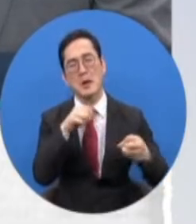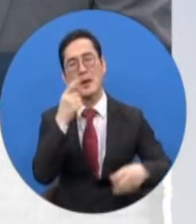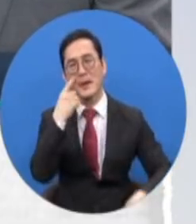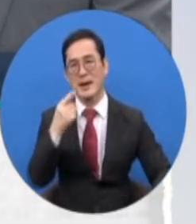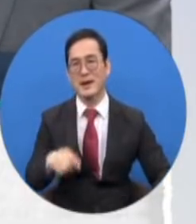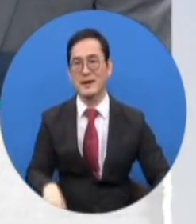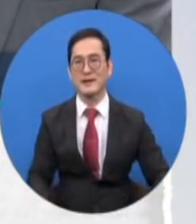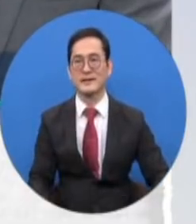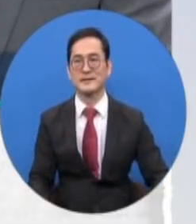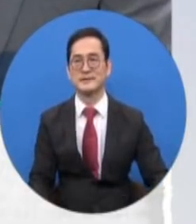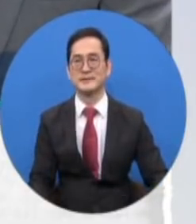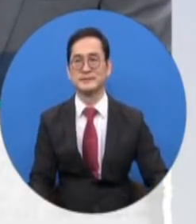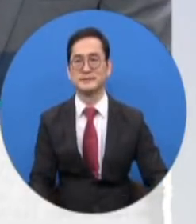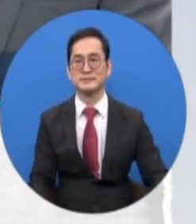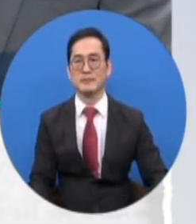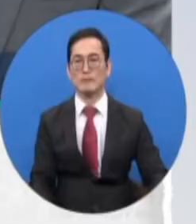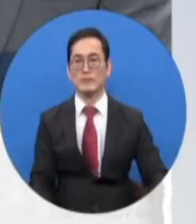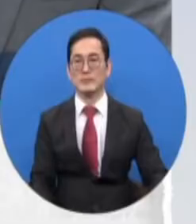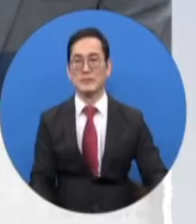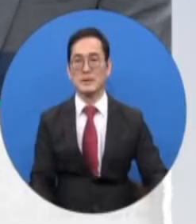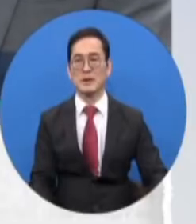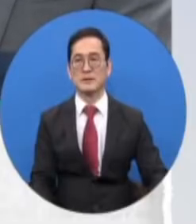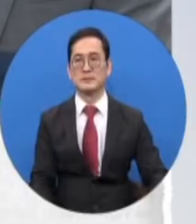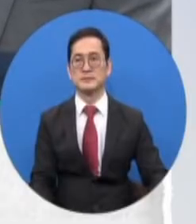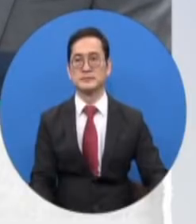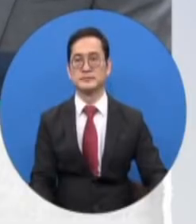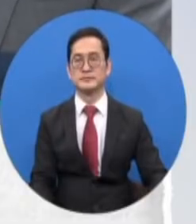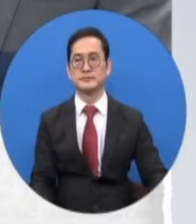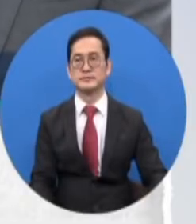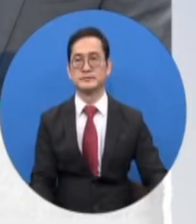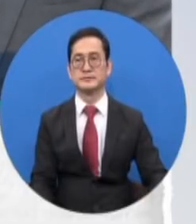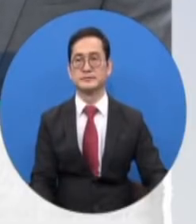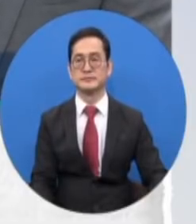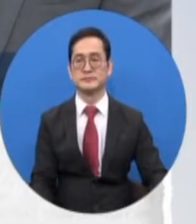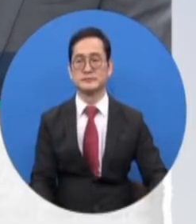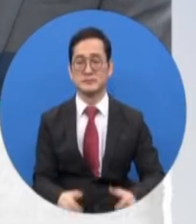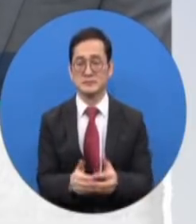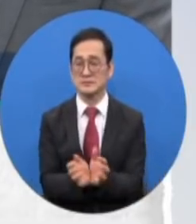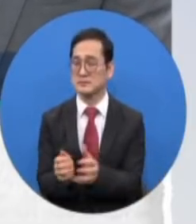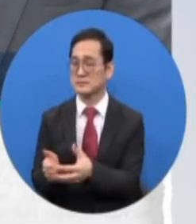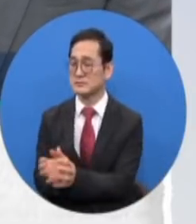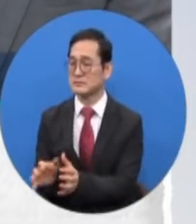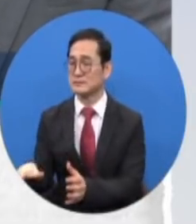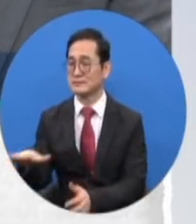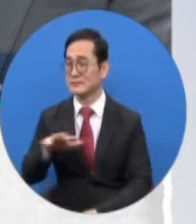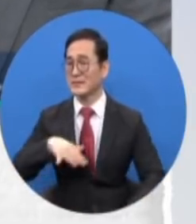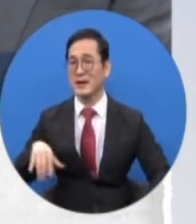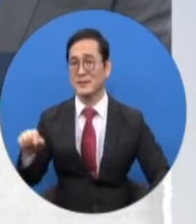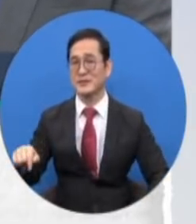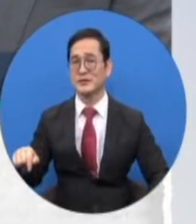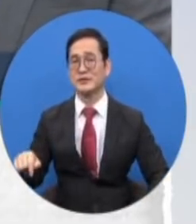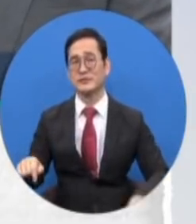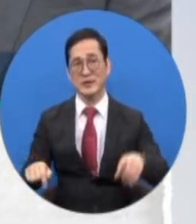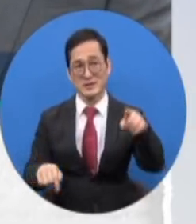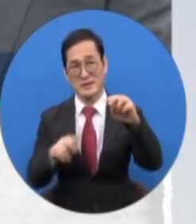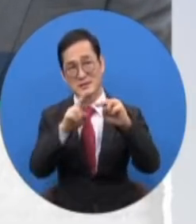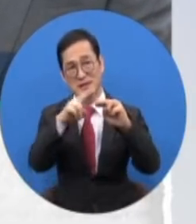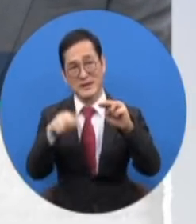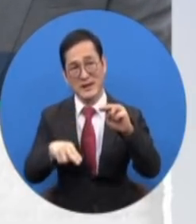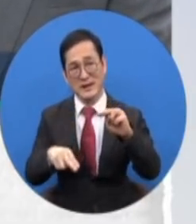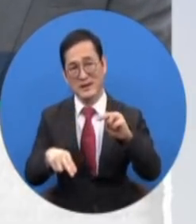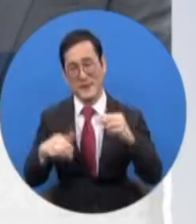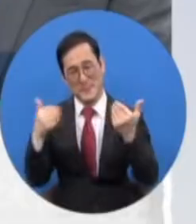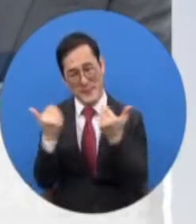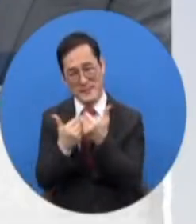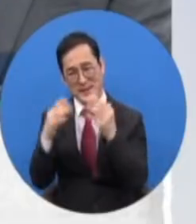의원님들이 참여하고 계시지만 거기서도 의견이 분분한 겁니다. 그러니까 우리가 직접 선출하지 그렇군요. 않았던 비대위원장이고